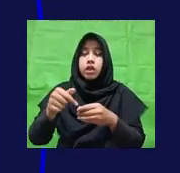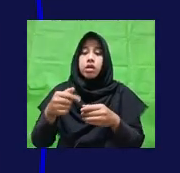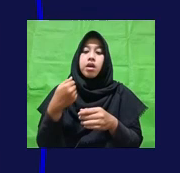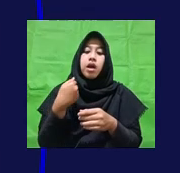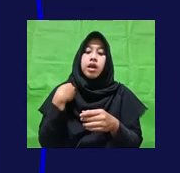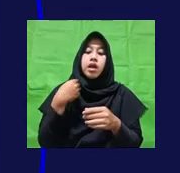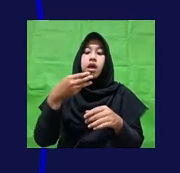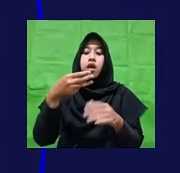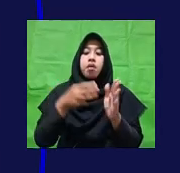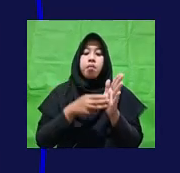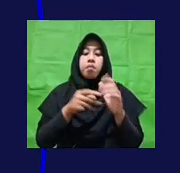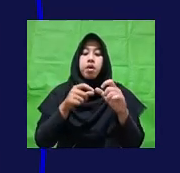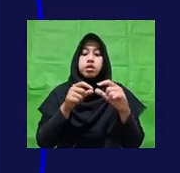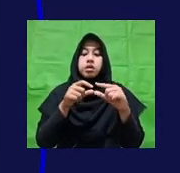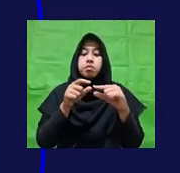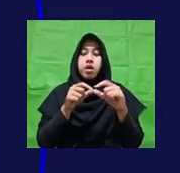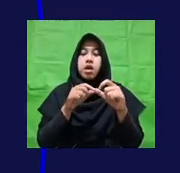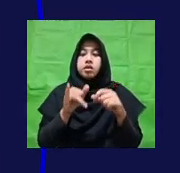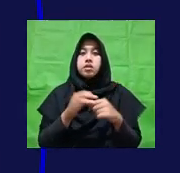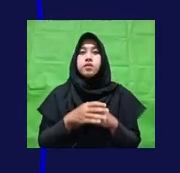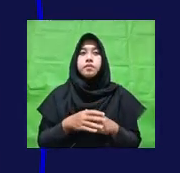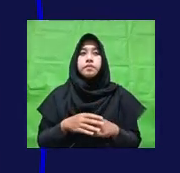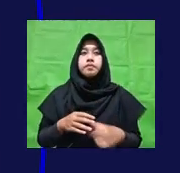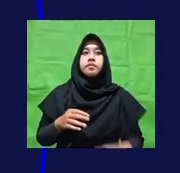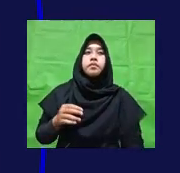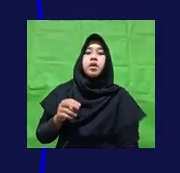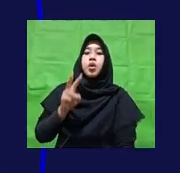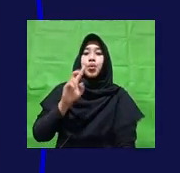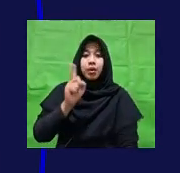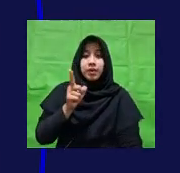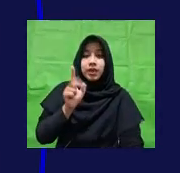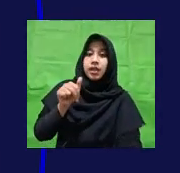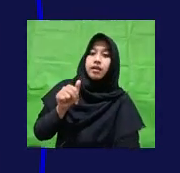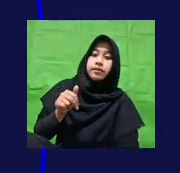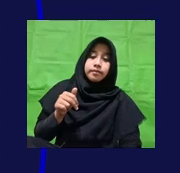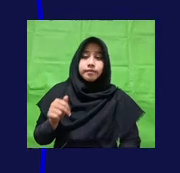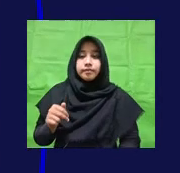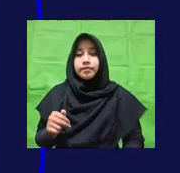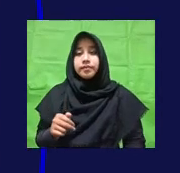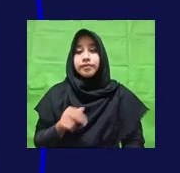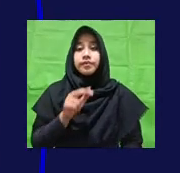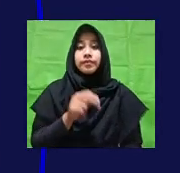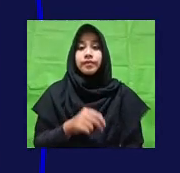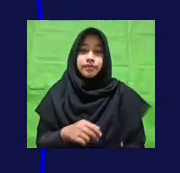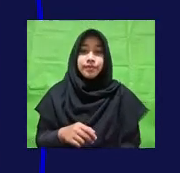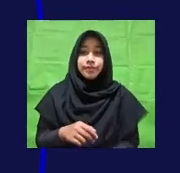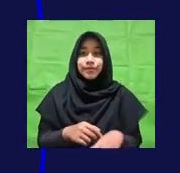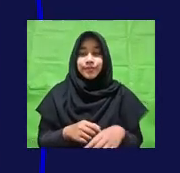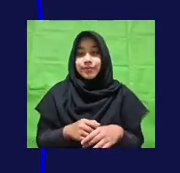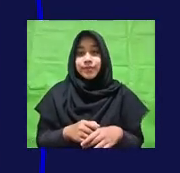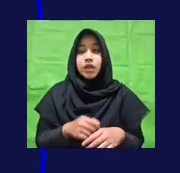ya, mau nambah. Masih ada waktu ya, berapa? Dua menit. Nah, terkait dengan lintas yang disebutkan Sigri